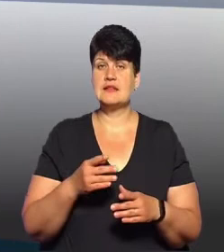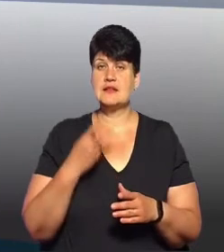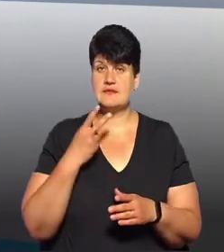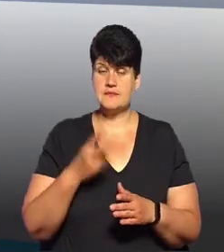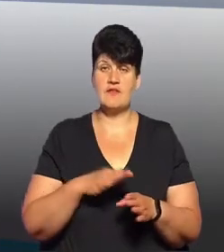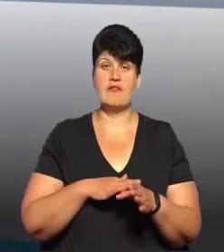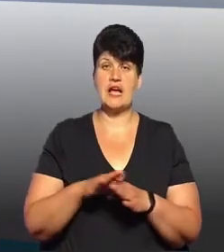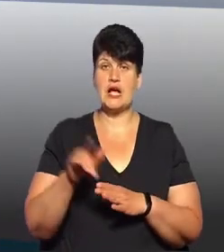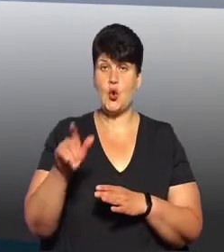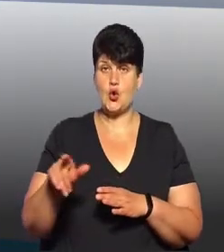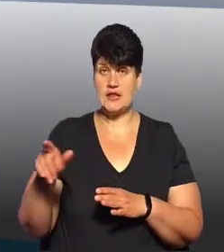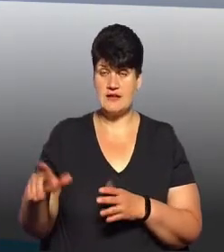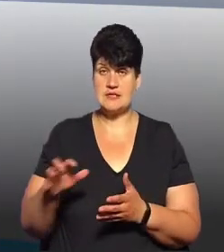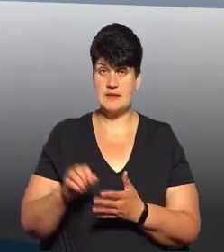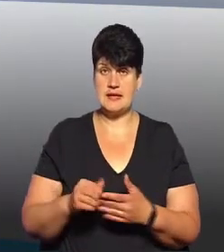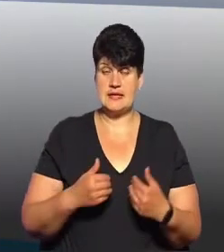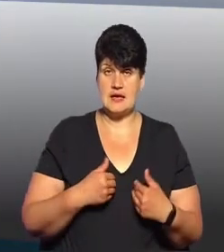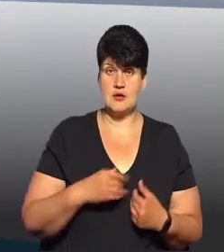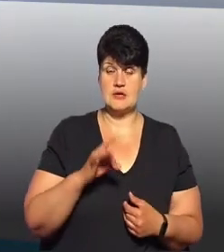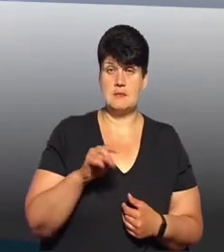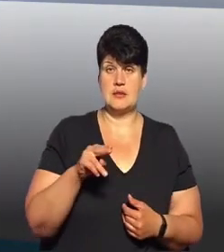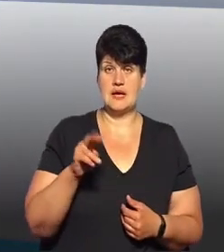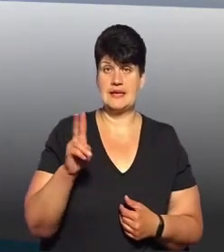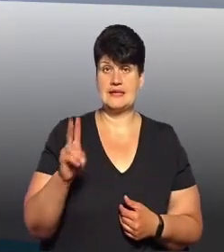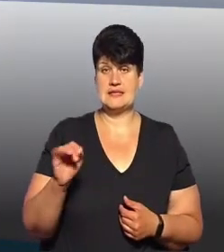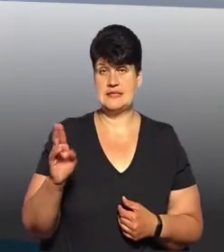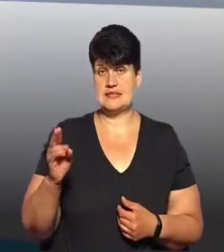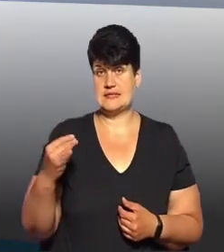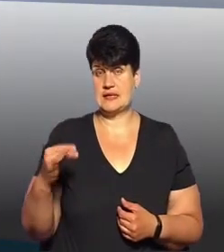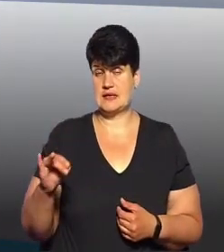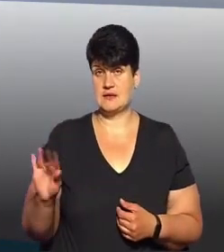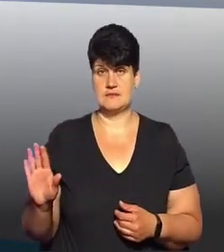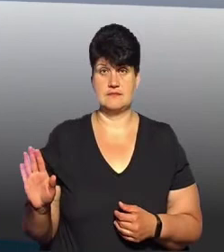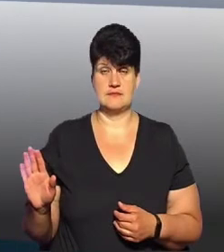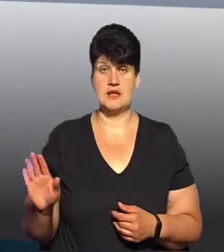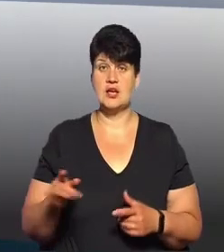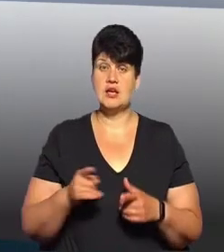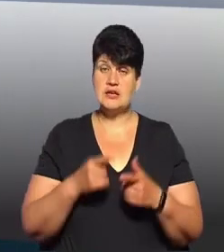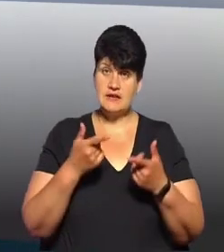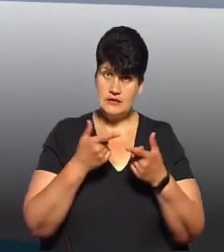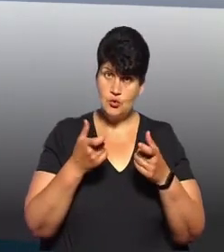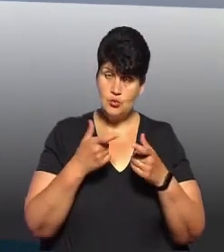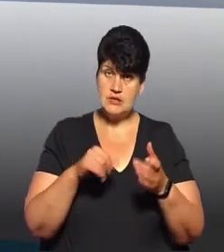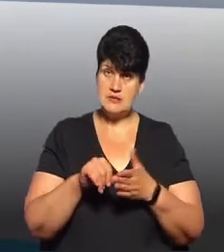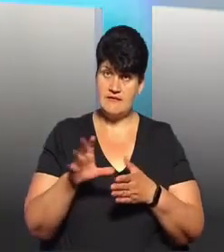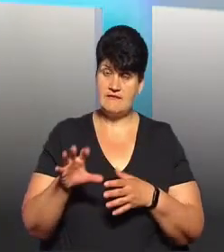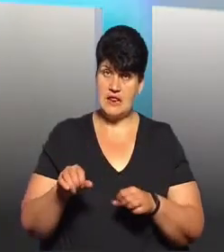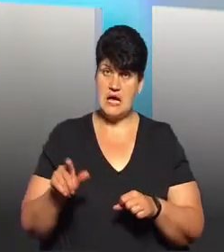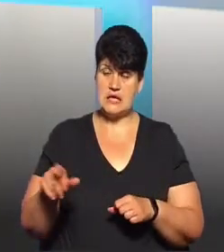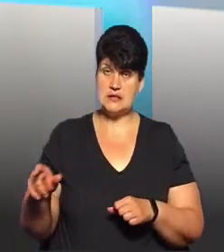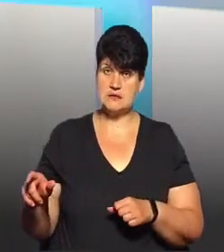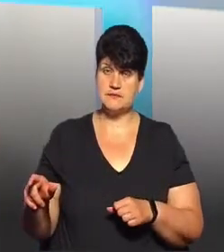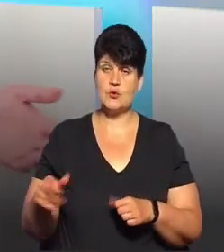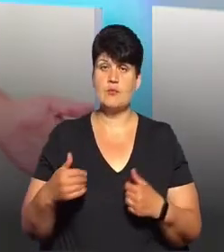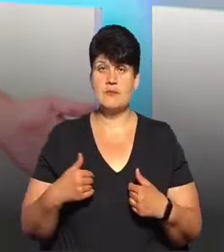займаємося тільки от я і Ростислав Плахцінський. Угу. Чи інформуєте ви от там представників влади? Ми не є